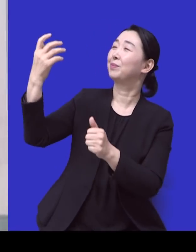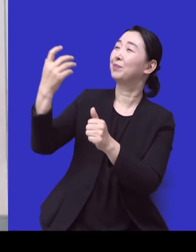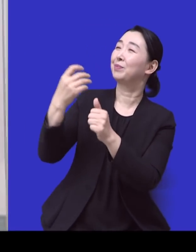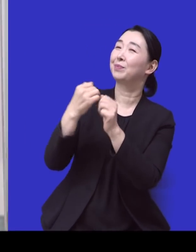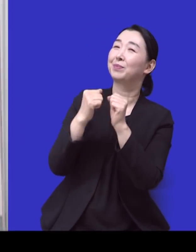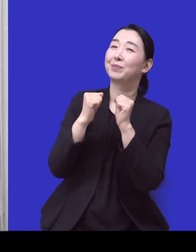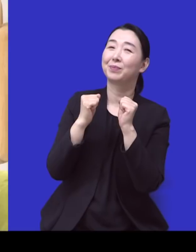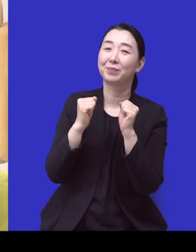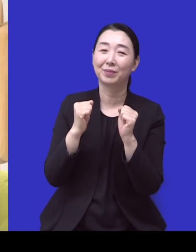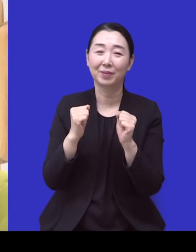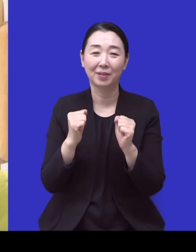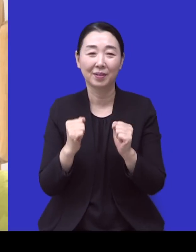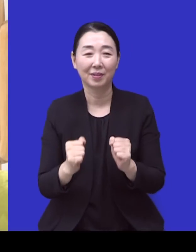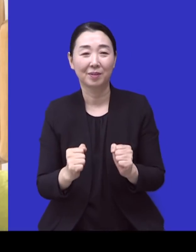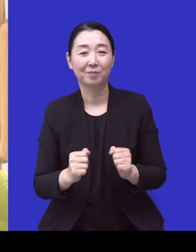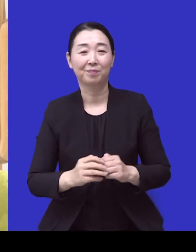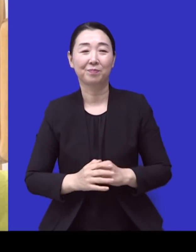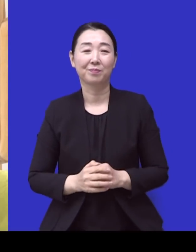계시네.